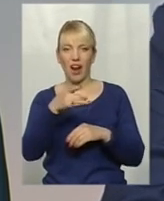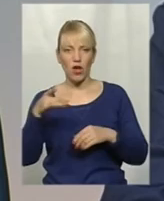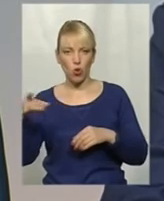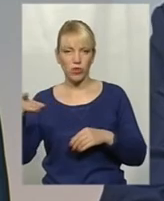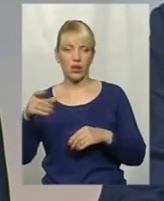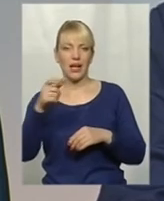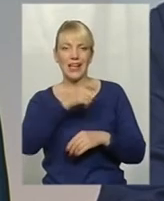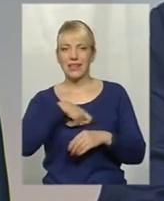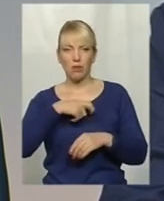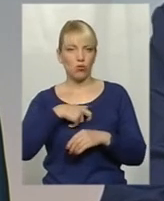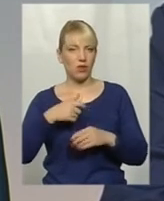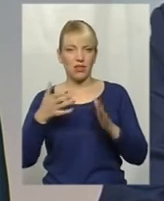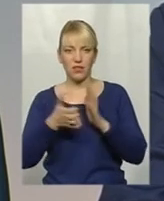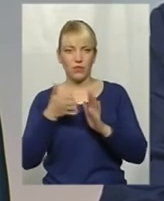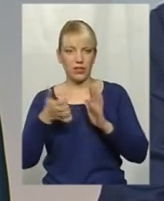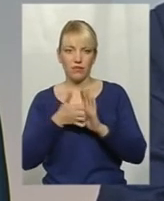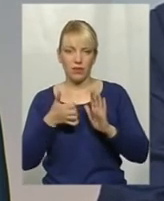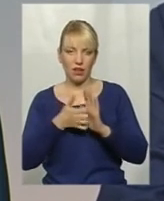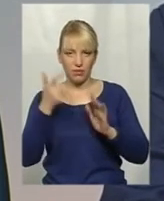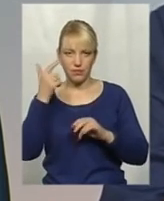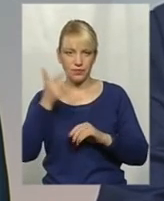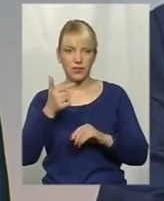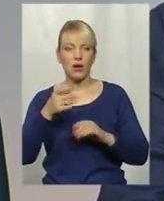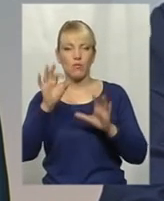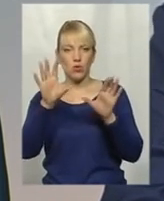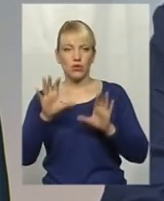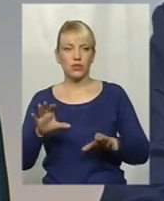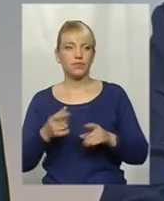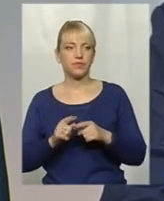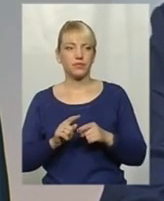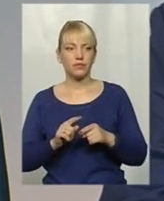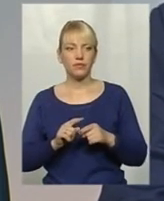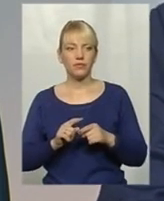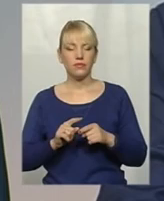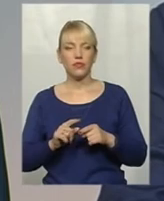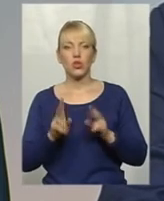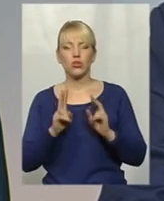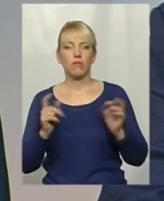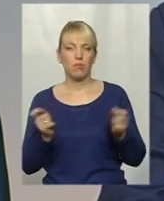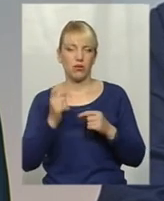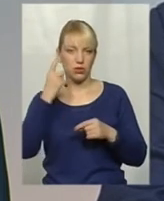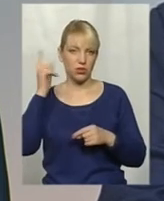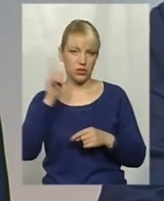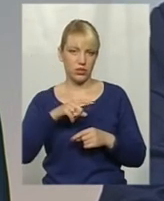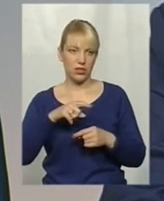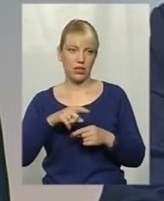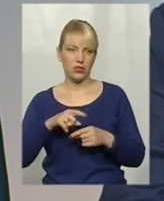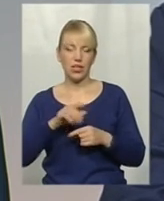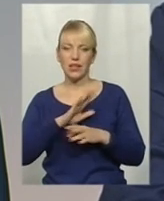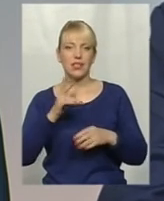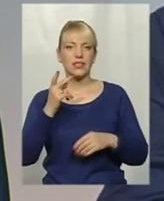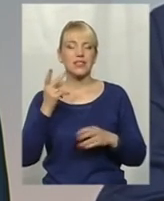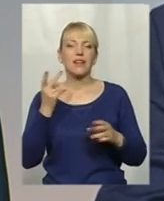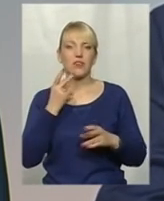і депутати також. Особливо сільських, селищних рад та й деколи районних рад, які також мало знають, не завжди знають